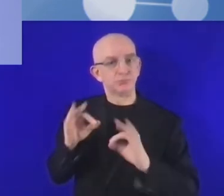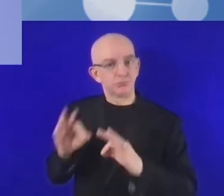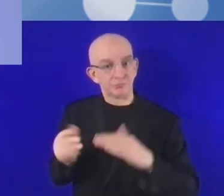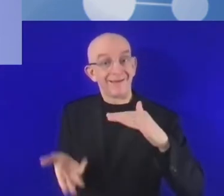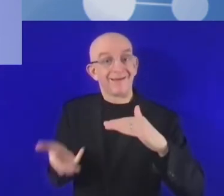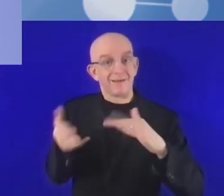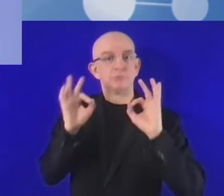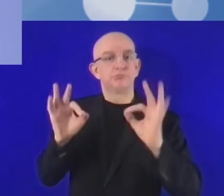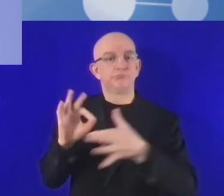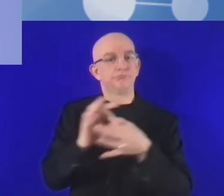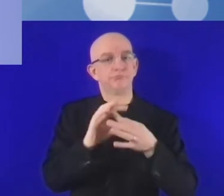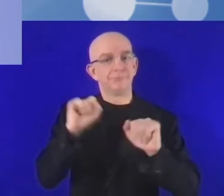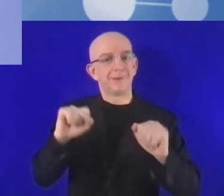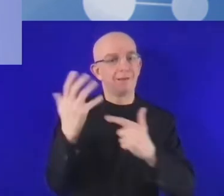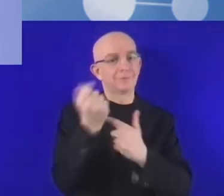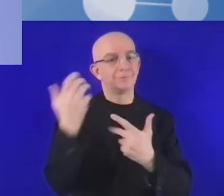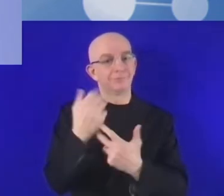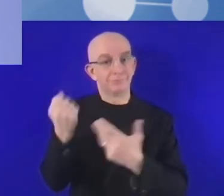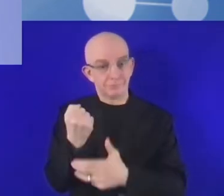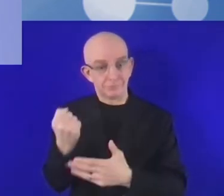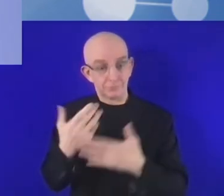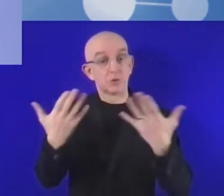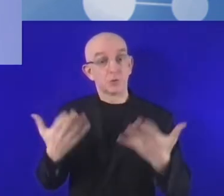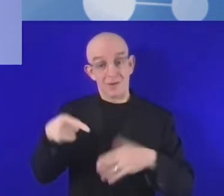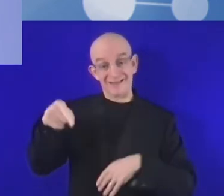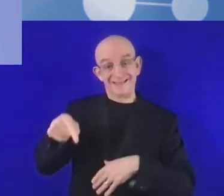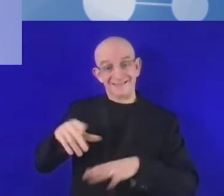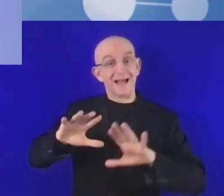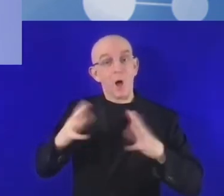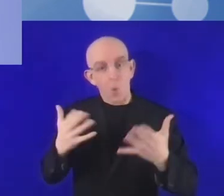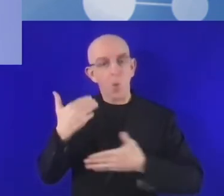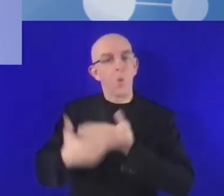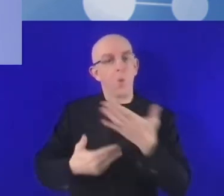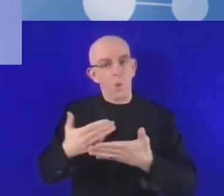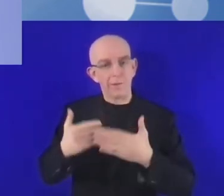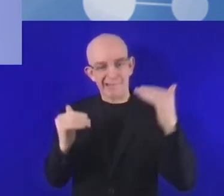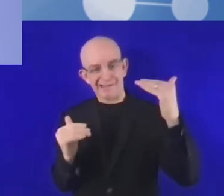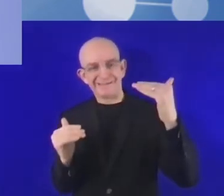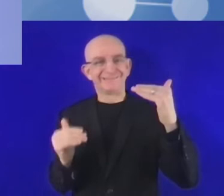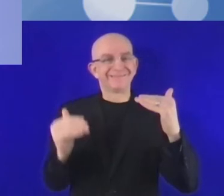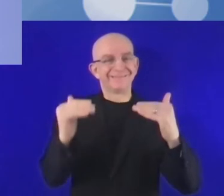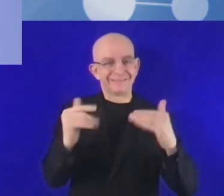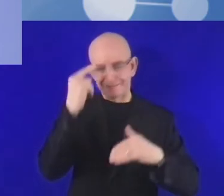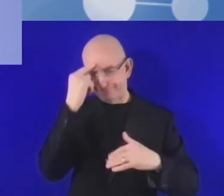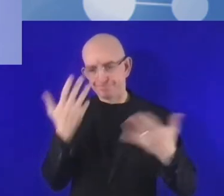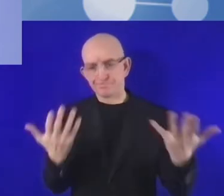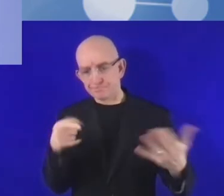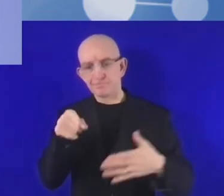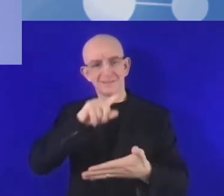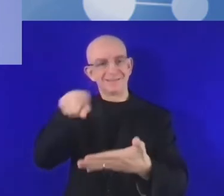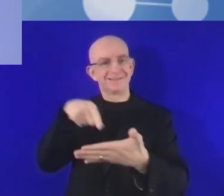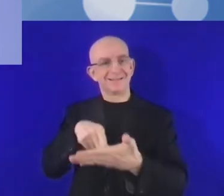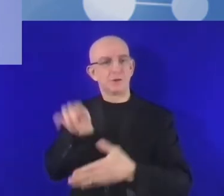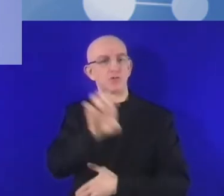远不够，所以这就是为什么我们也需要在欧盟的不同的地区也需要进行一